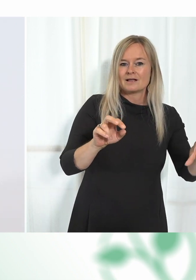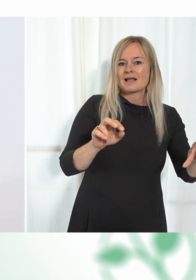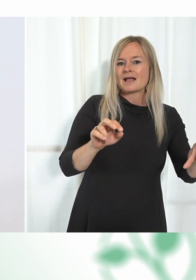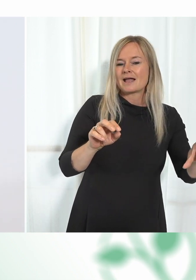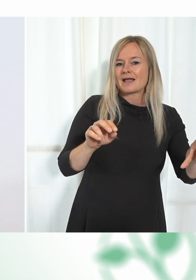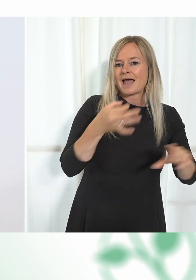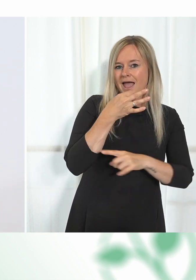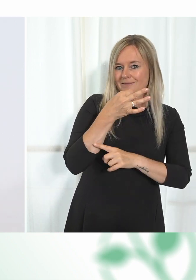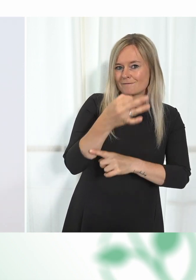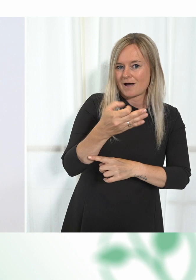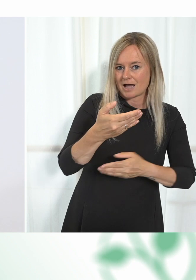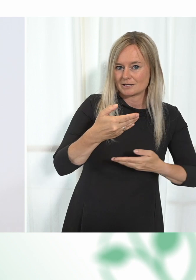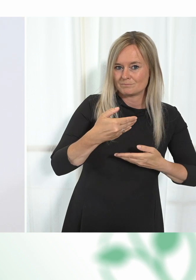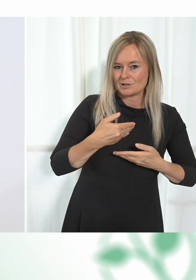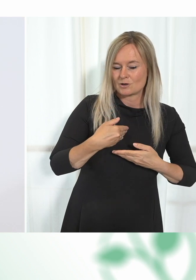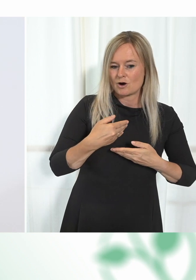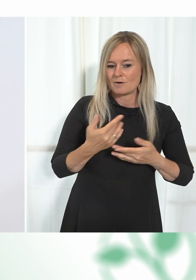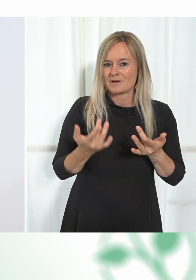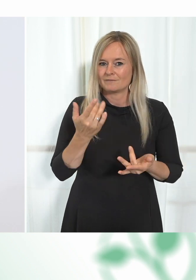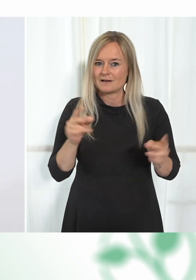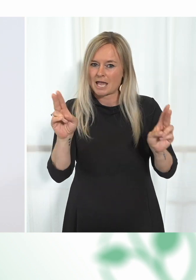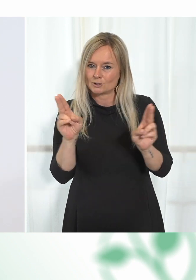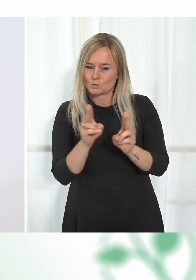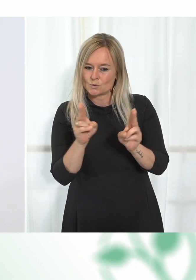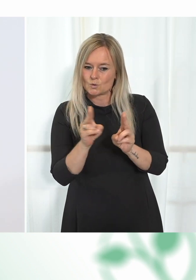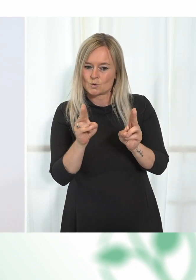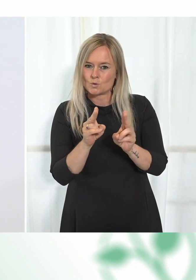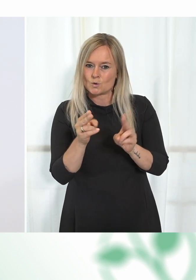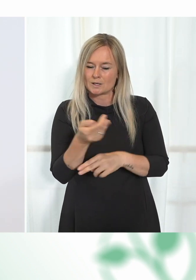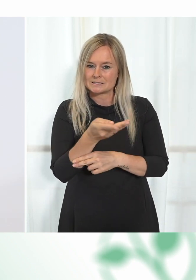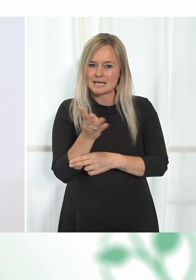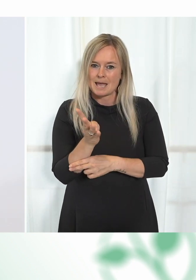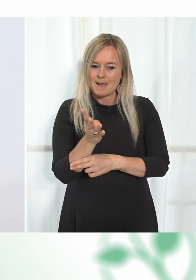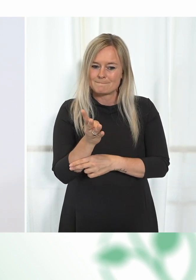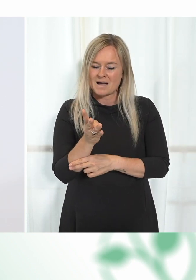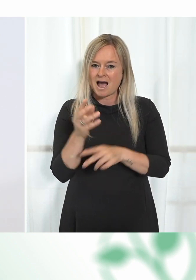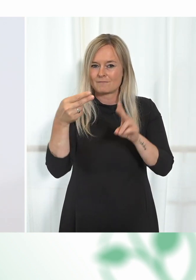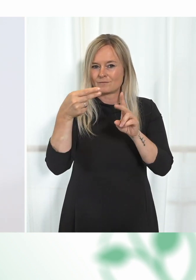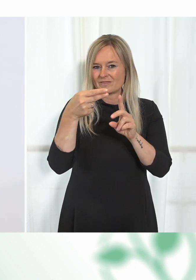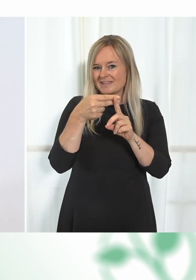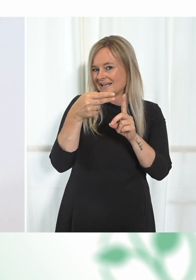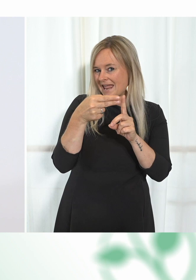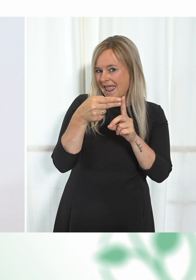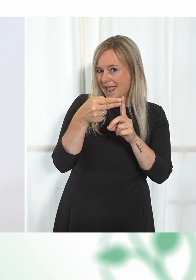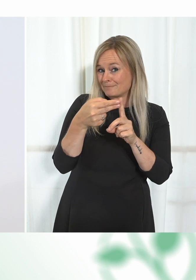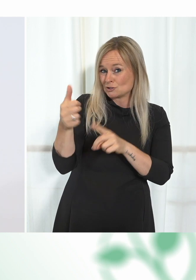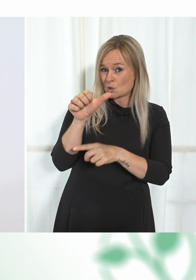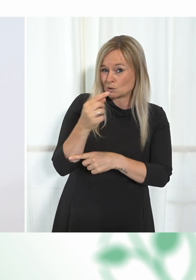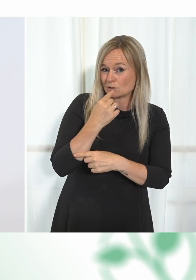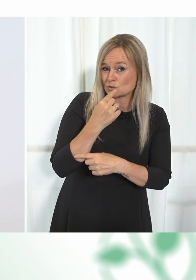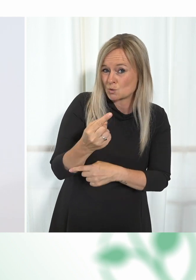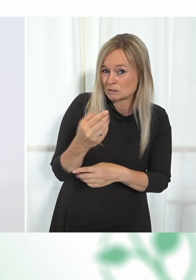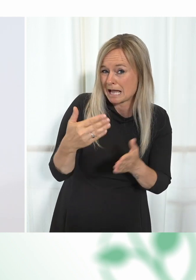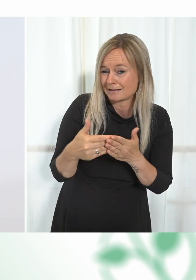hat. Darf ich Sie vielleicht noch bitten, dass Sie uns ganz kurz ein paar von den Apps auch noch sagen? Frau Zettel, Sie